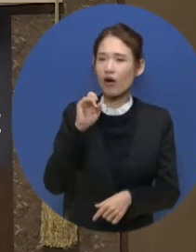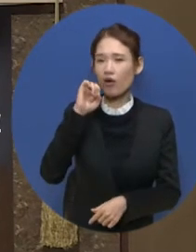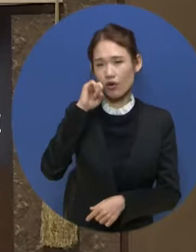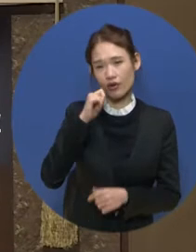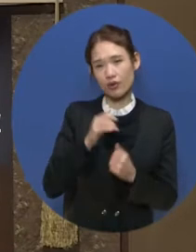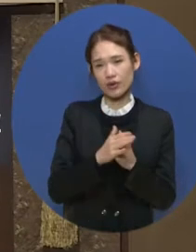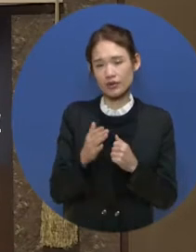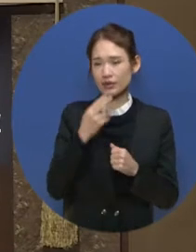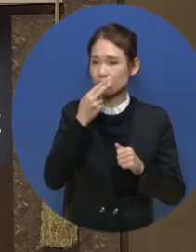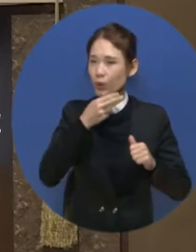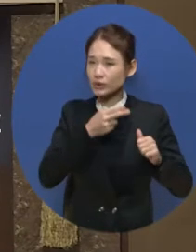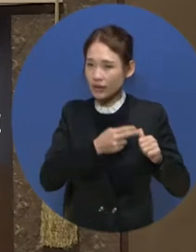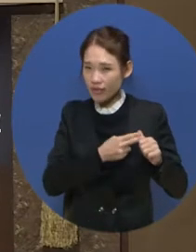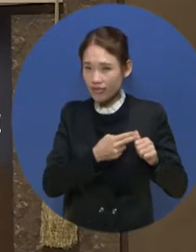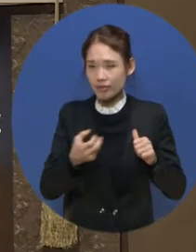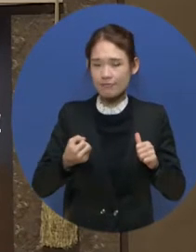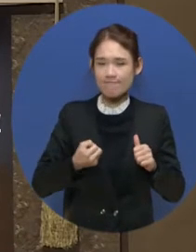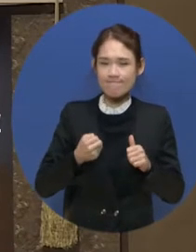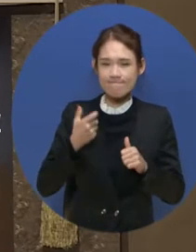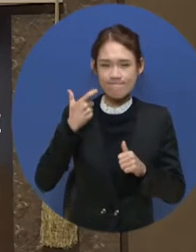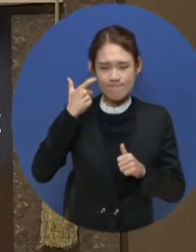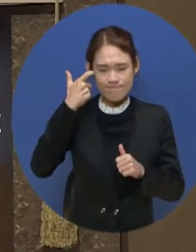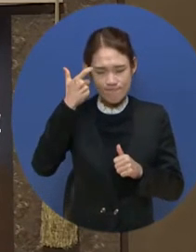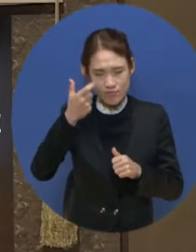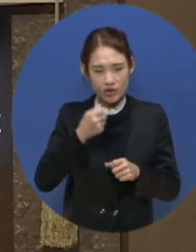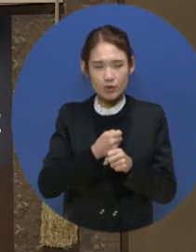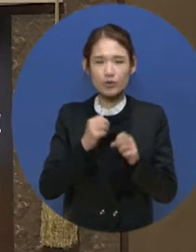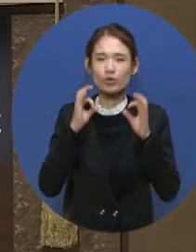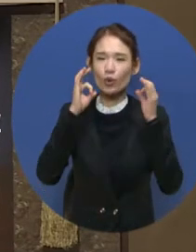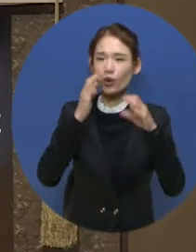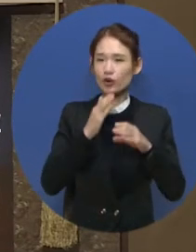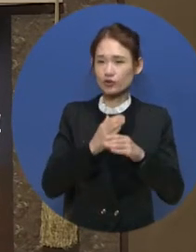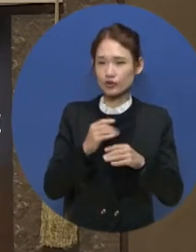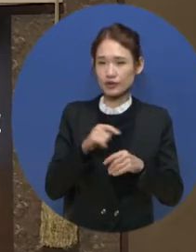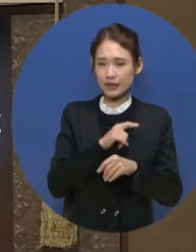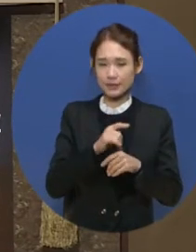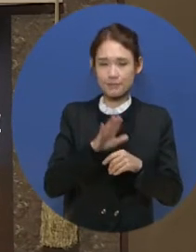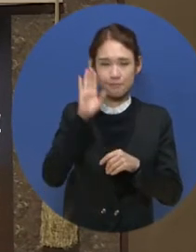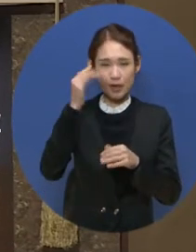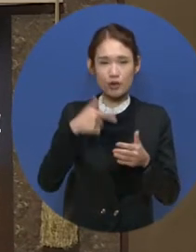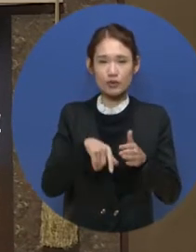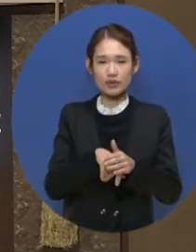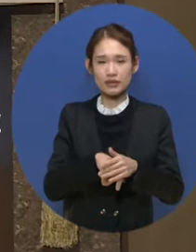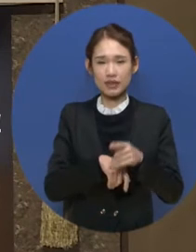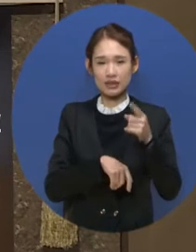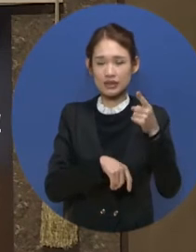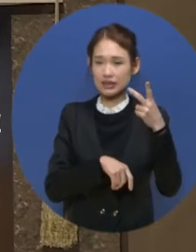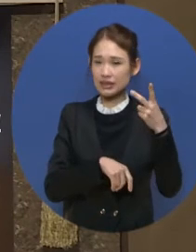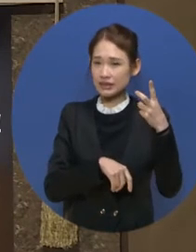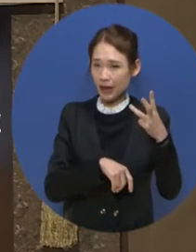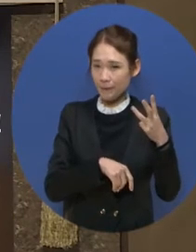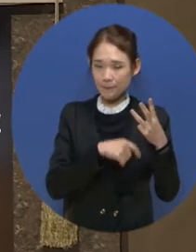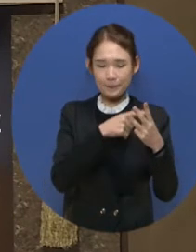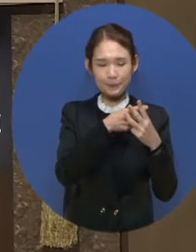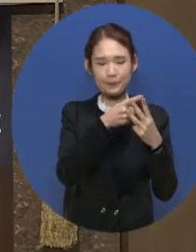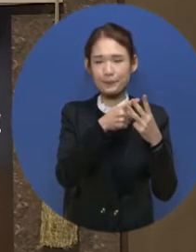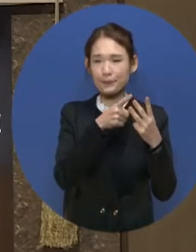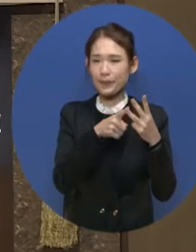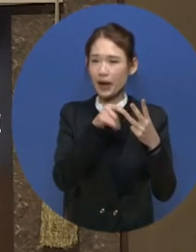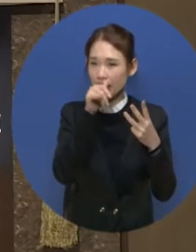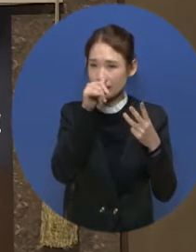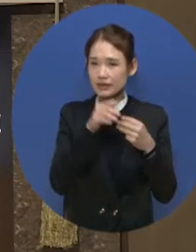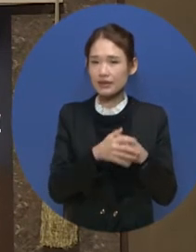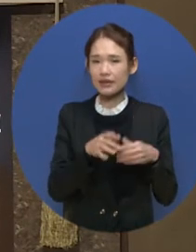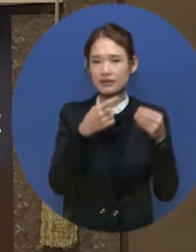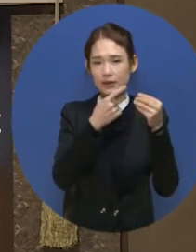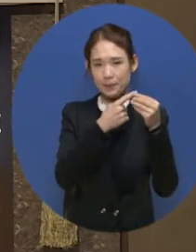이렇게 재앙을 갖고 노력을 하는데 어 이 재앙을 위해선 세 가지 큰 이렇게 범죄가 있습니다 정 번째